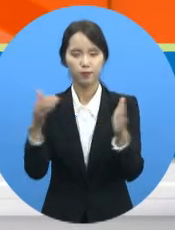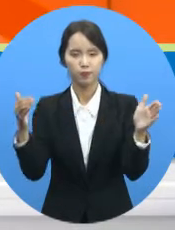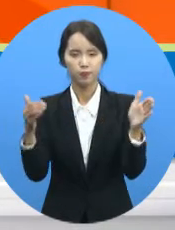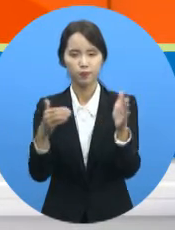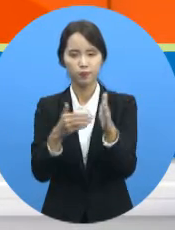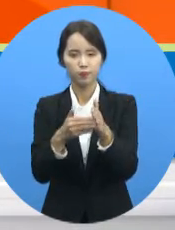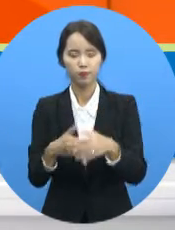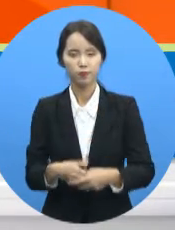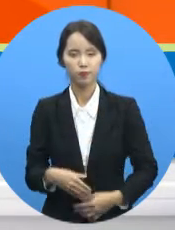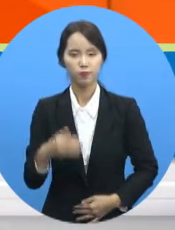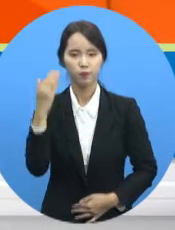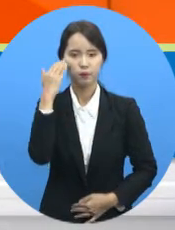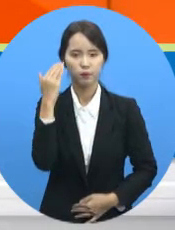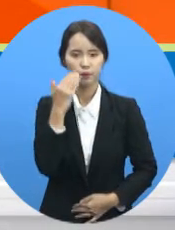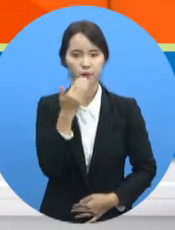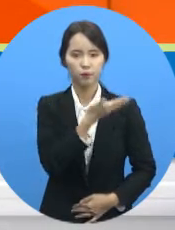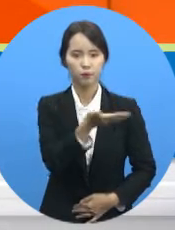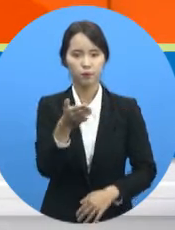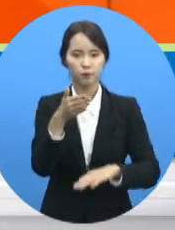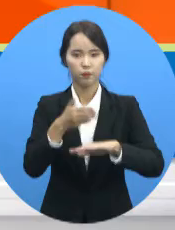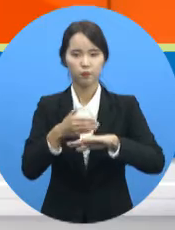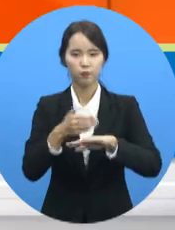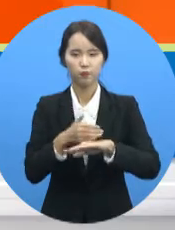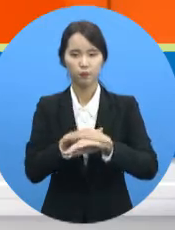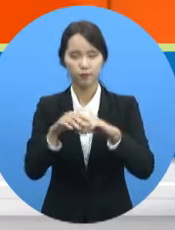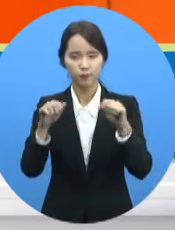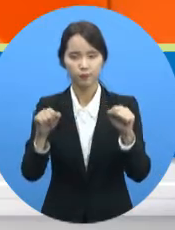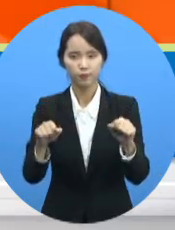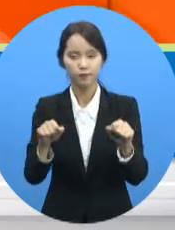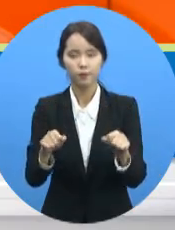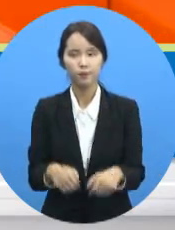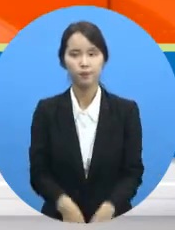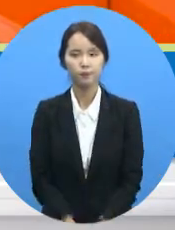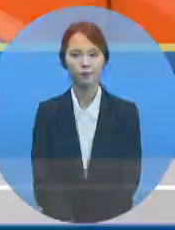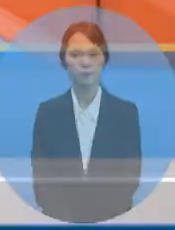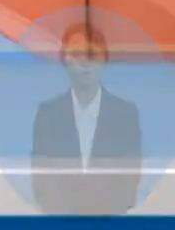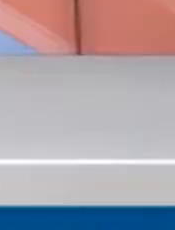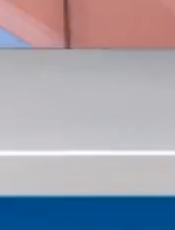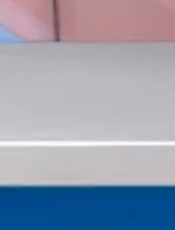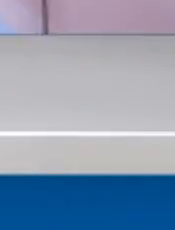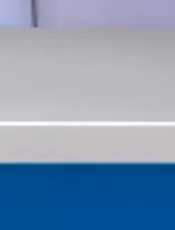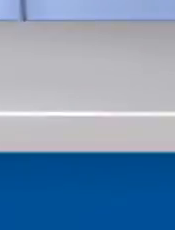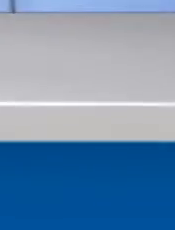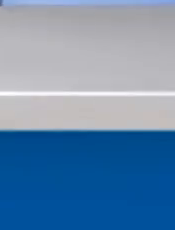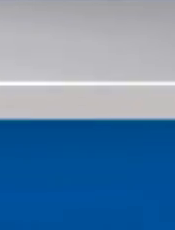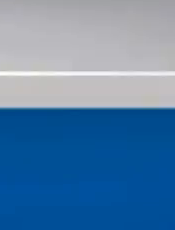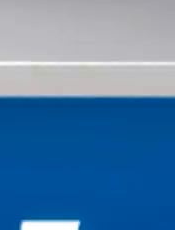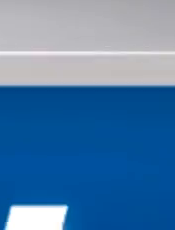이상으로 DBS 주간뉴스를 마칩니다. 시청해주신 여러분 고맙습니다.